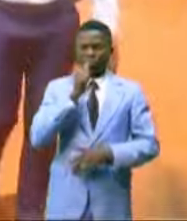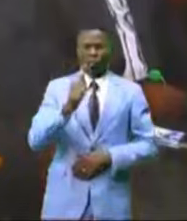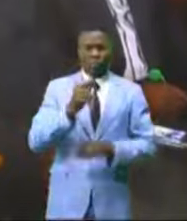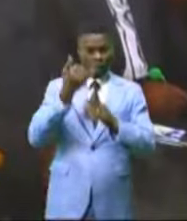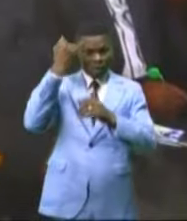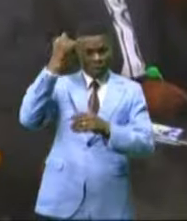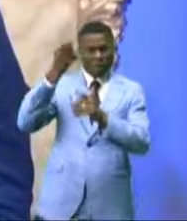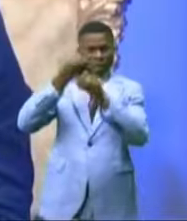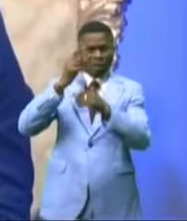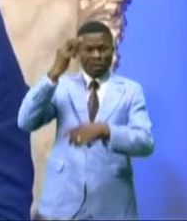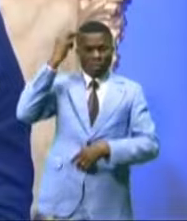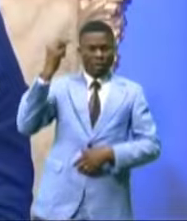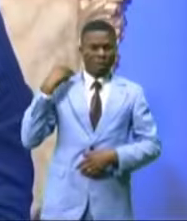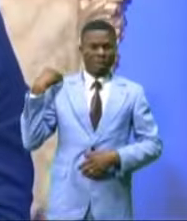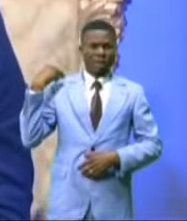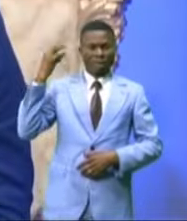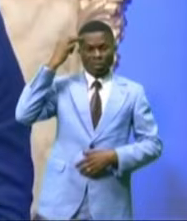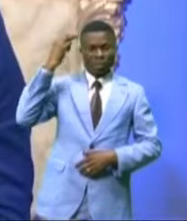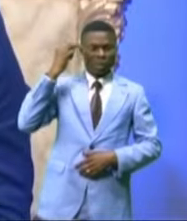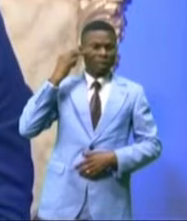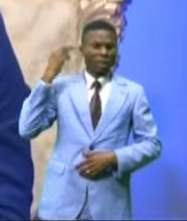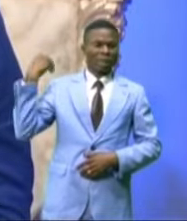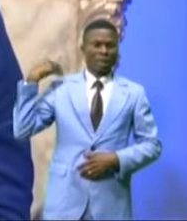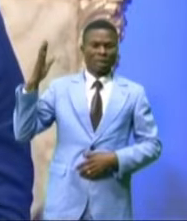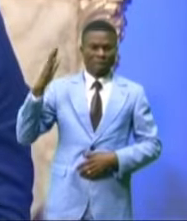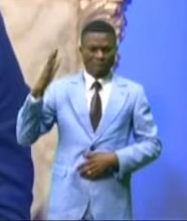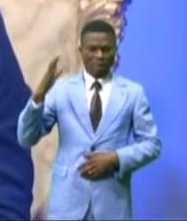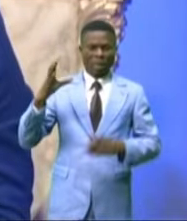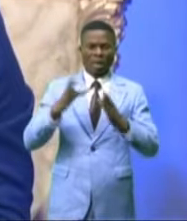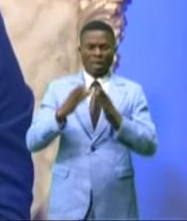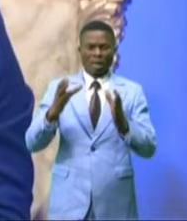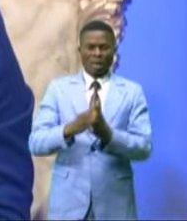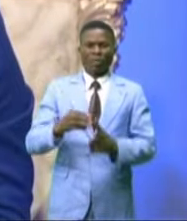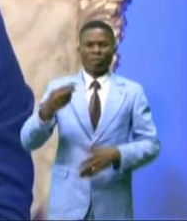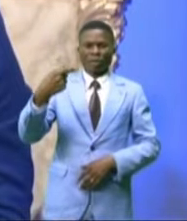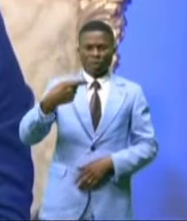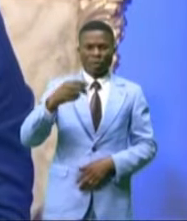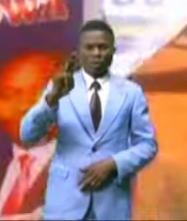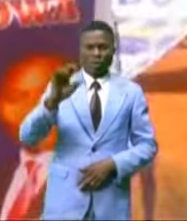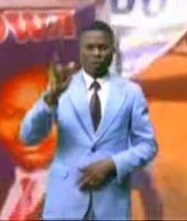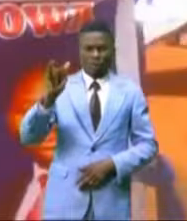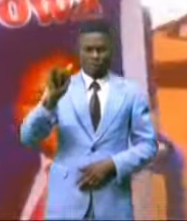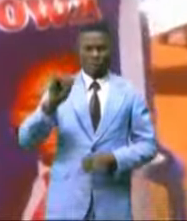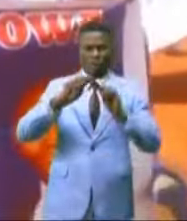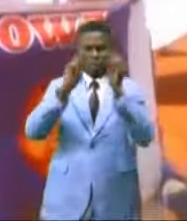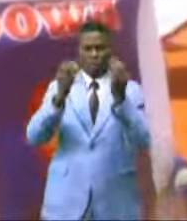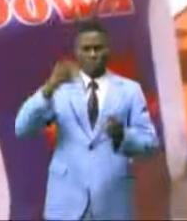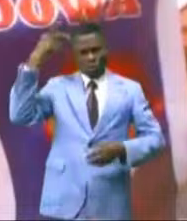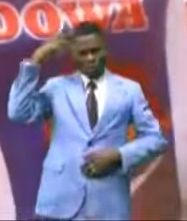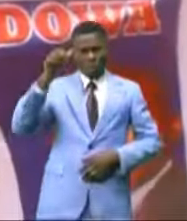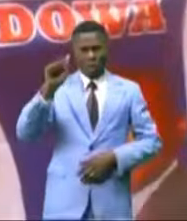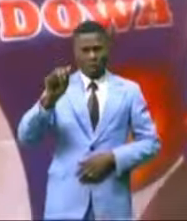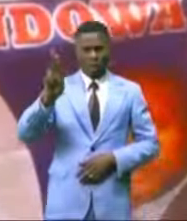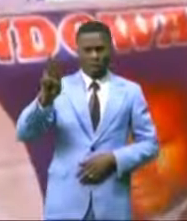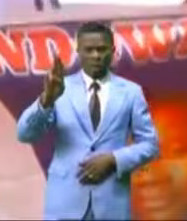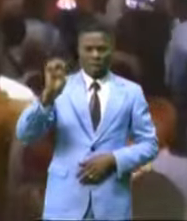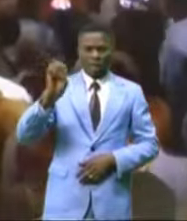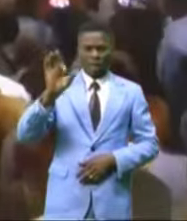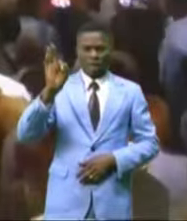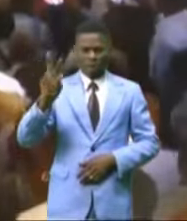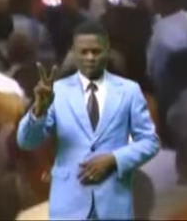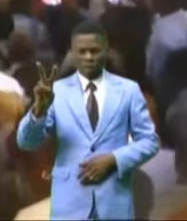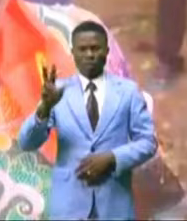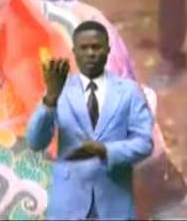d'État maître Guil Wando Mboyo et son parti àp représenté par l'honorable bibish Noa qui ne